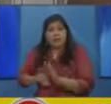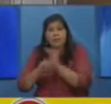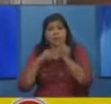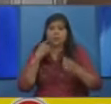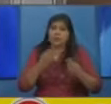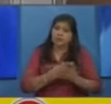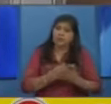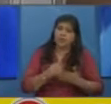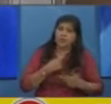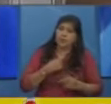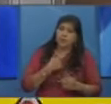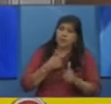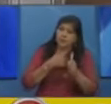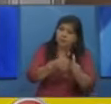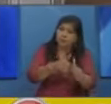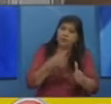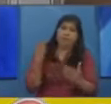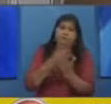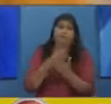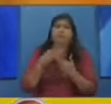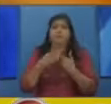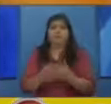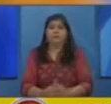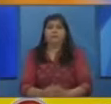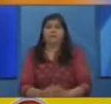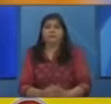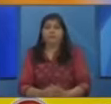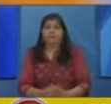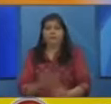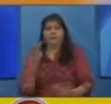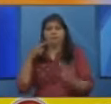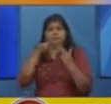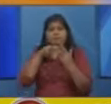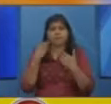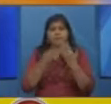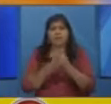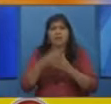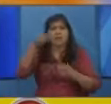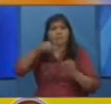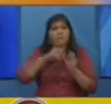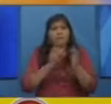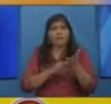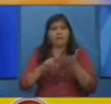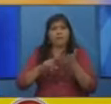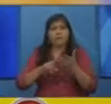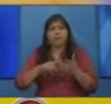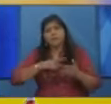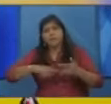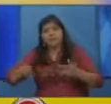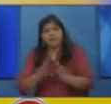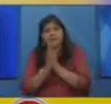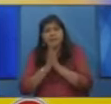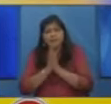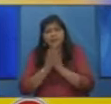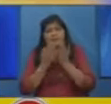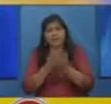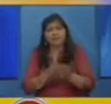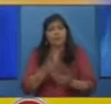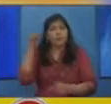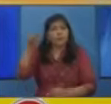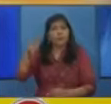और दिशा निर्देश भी है। हम महर्षि वाल्मीकि के प्रति सदैव कृतज्ञ रहेंगे कि